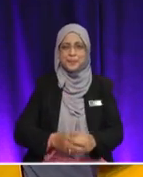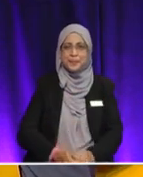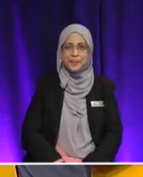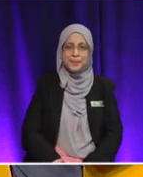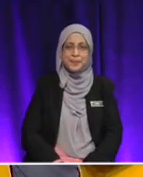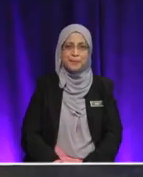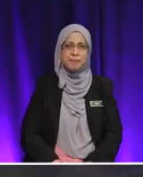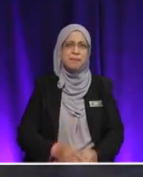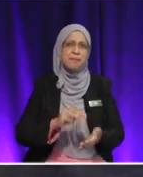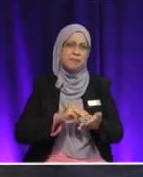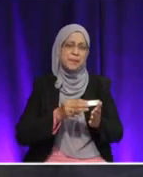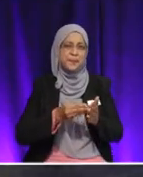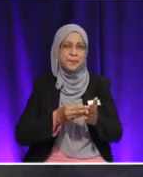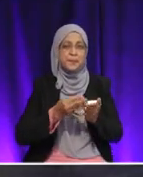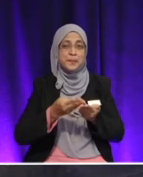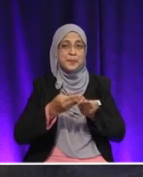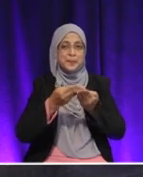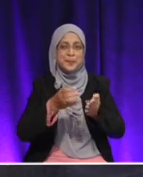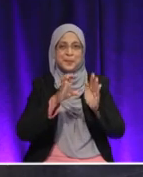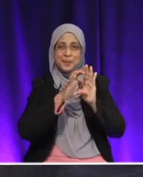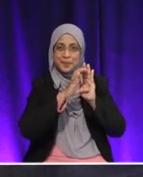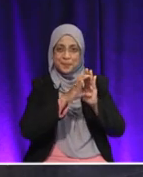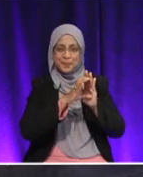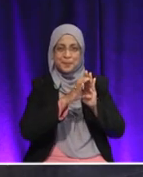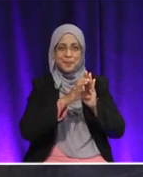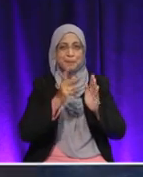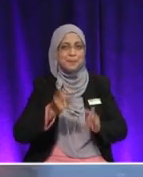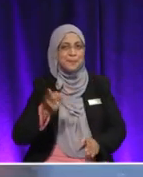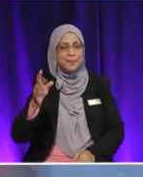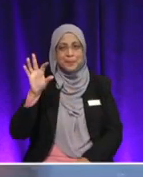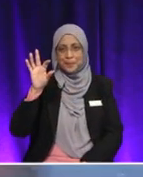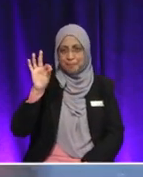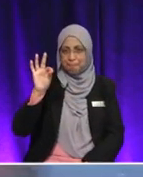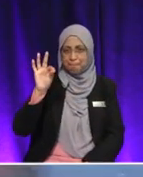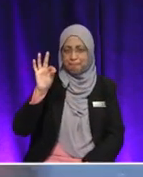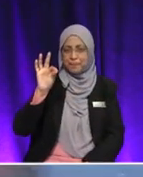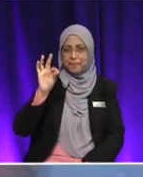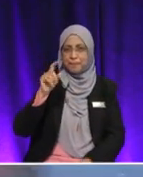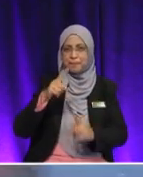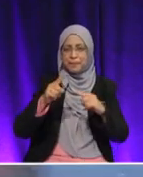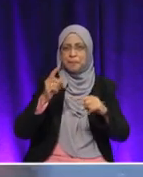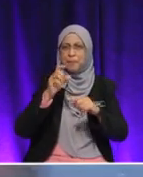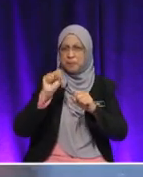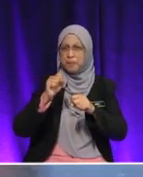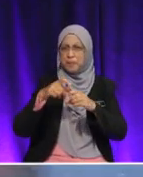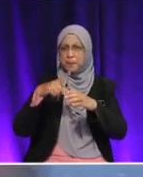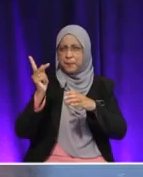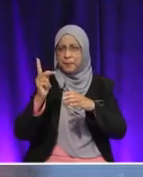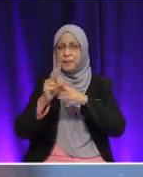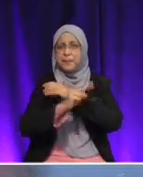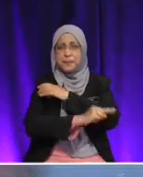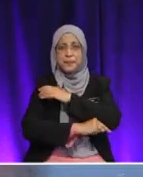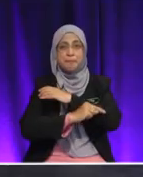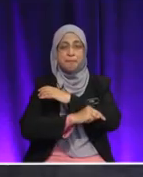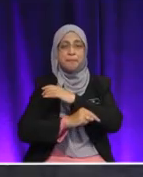maksudnya memberi contoh sebagai contoh berkarya tentang kebenaran melintas Negeri ketika perintah kawanan pergerakan